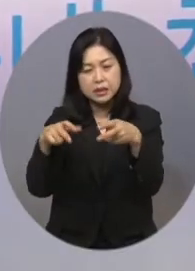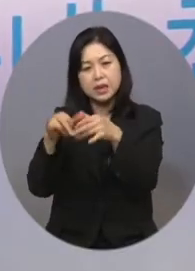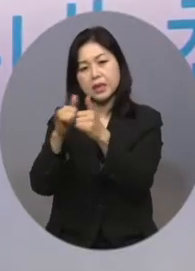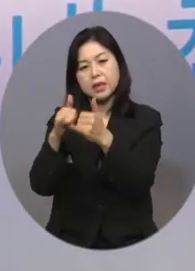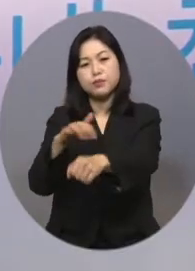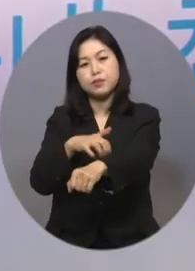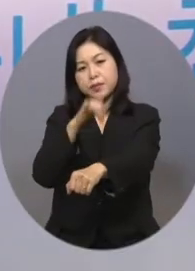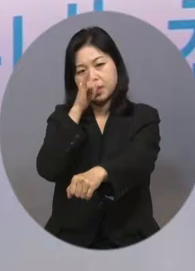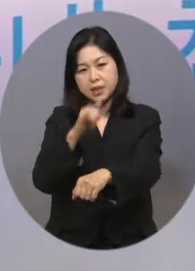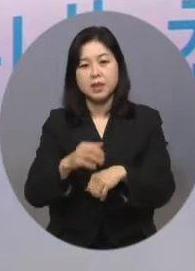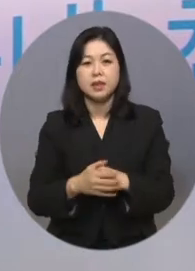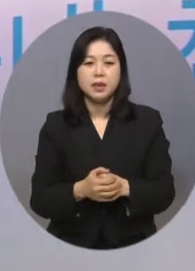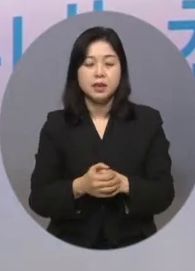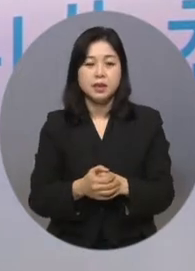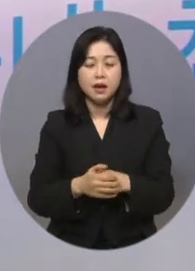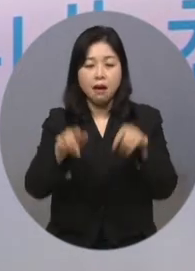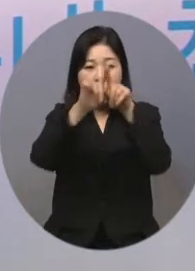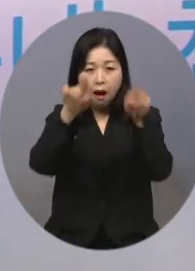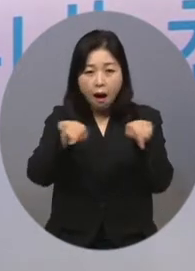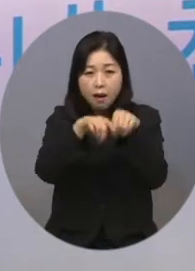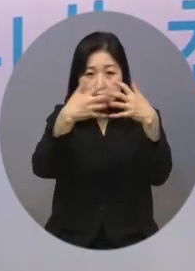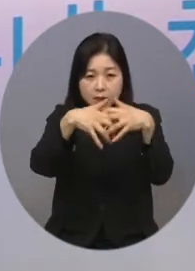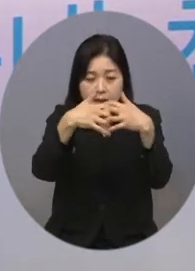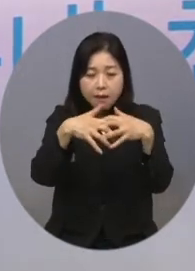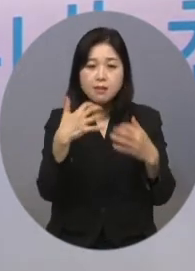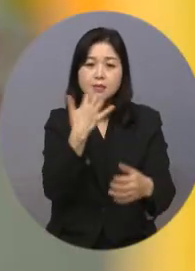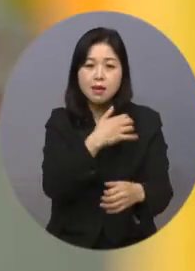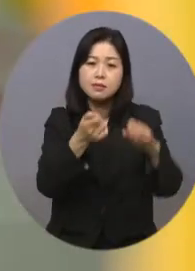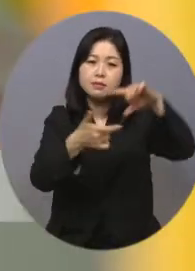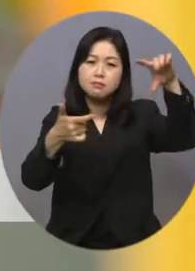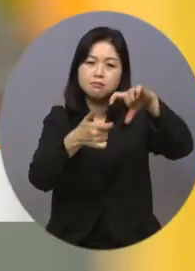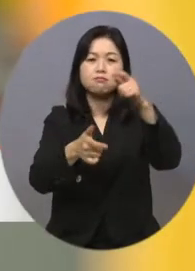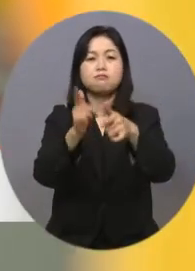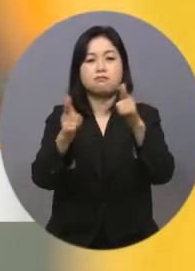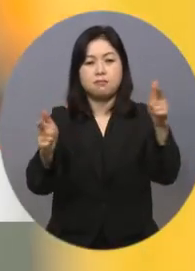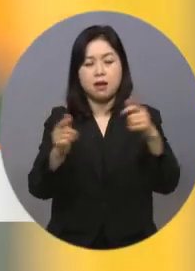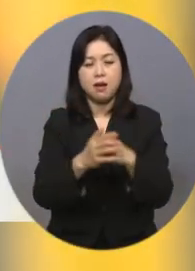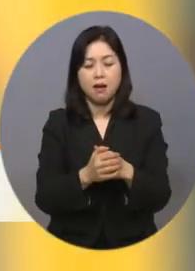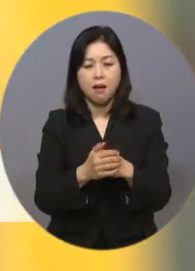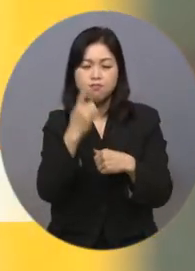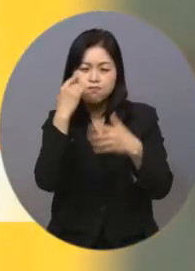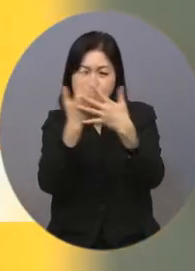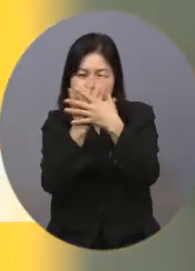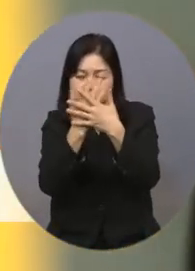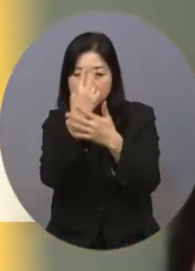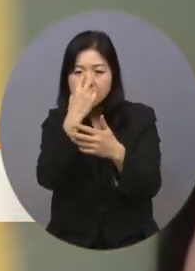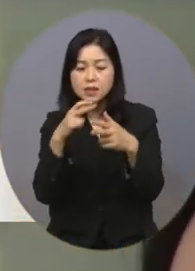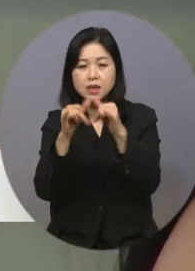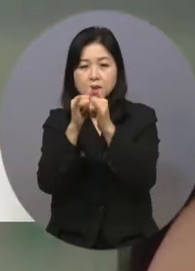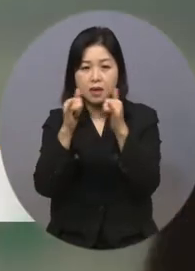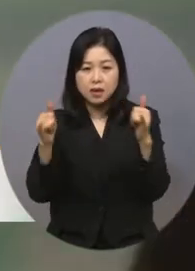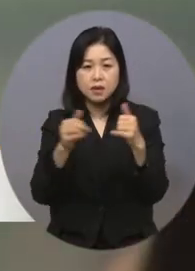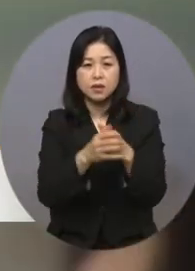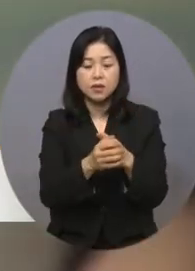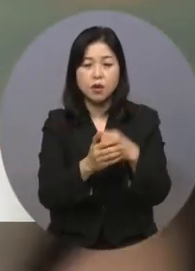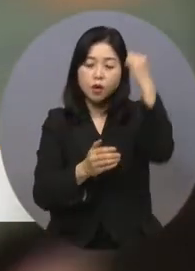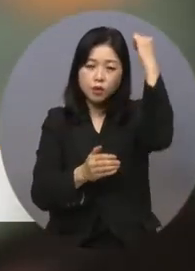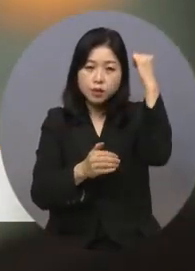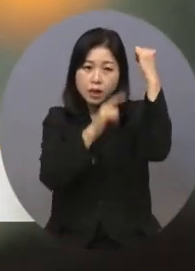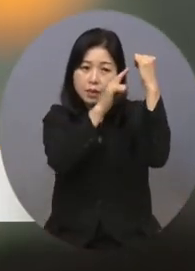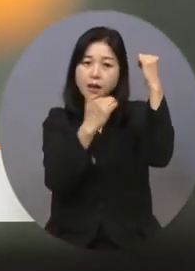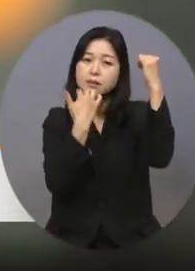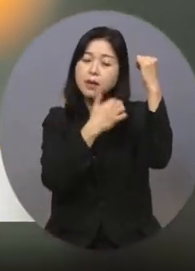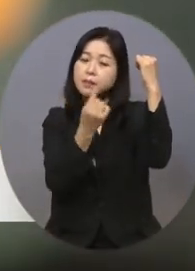단말기의 색상, 크기도 문제로 지적되고 있습니다. 저시력 시각장애인들의 경우 손잡이와 비슷한 색상의 카드